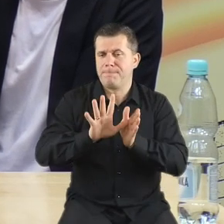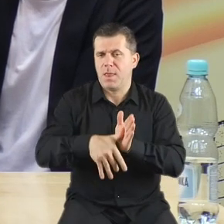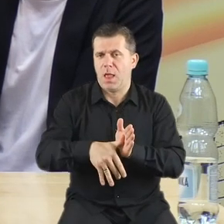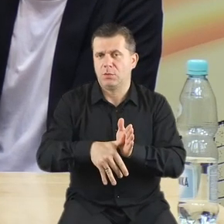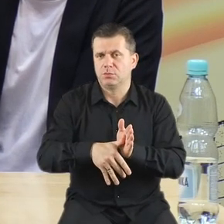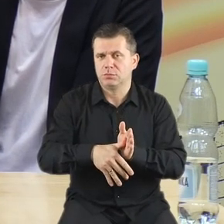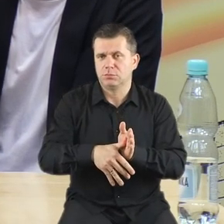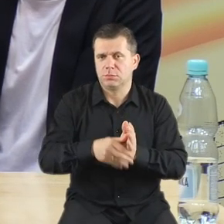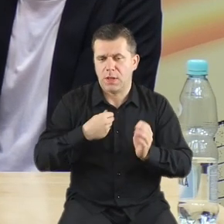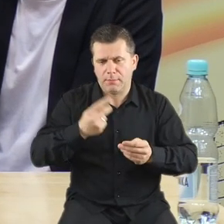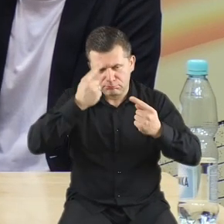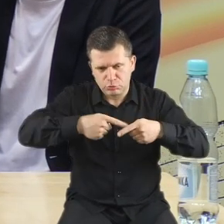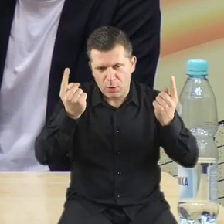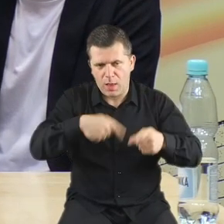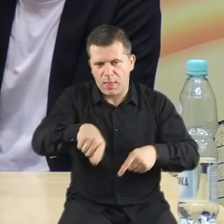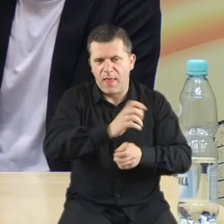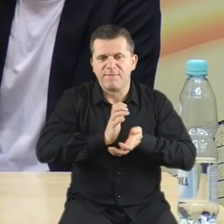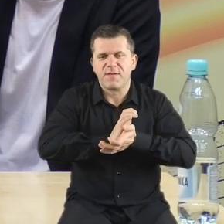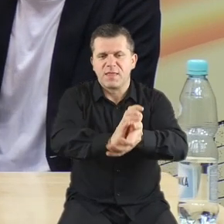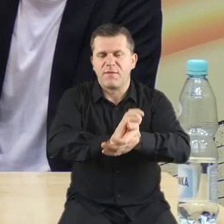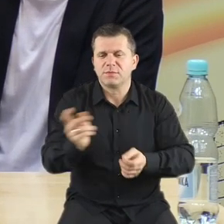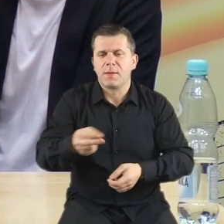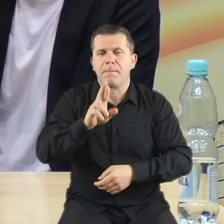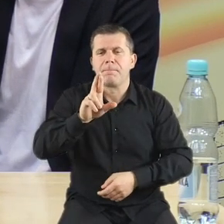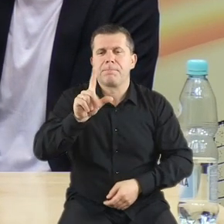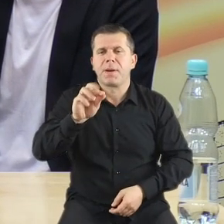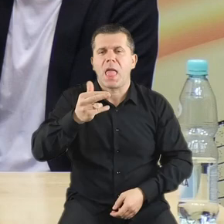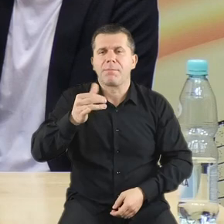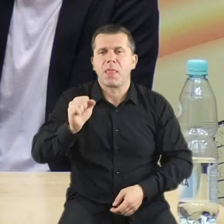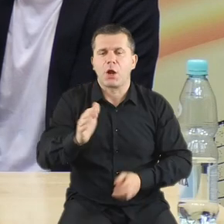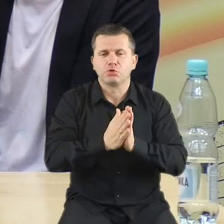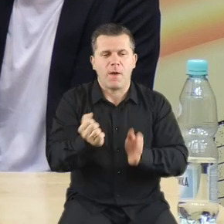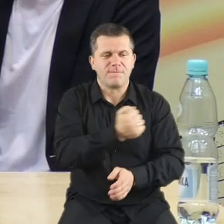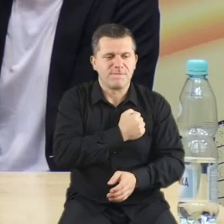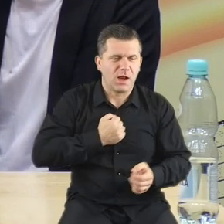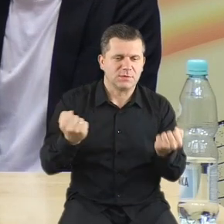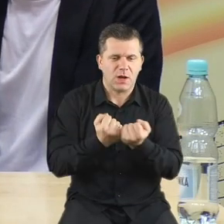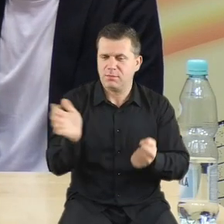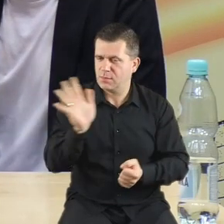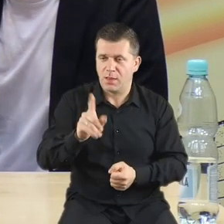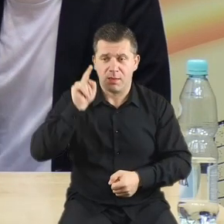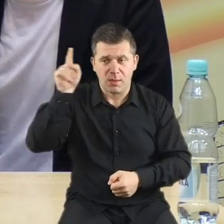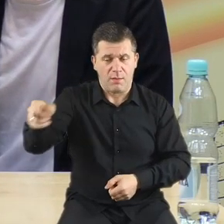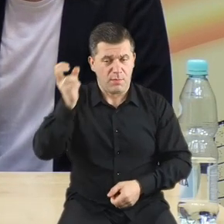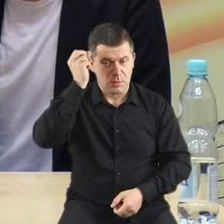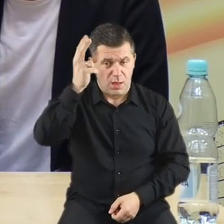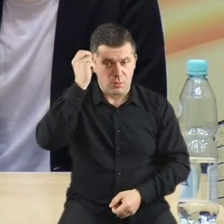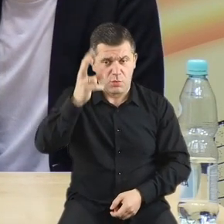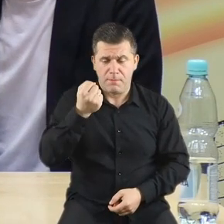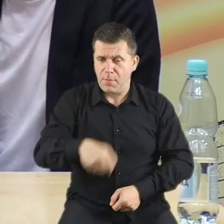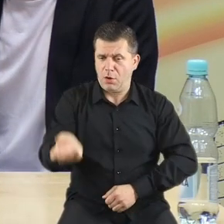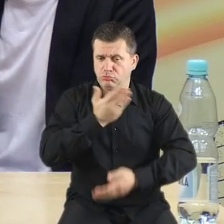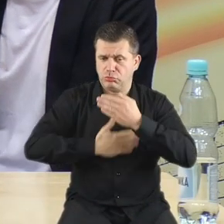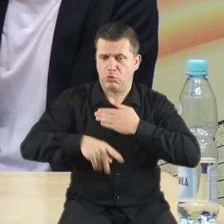przekonałem wydawnictwo, żebyśmy premierę książki mieli nie w Warszawie czy w Krakowie, ale właśnie w Tarnowie. Bardzo się cieszę, że to się